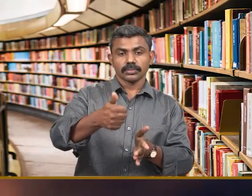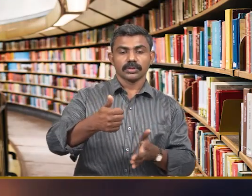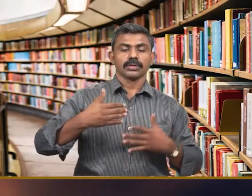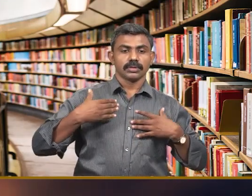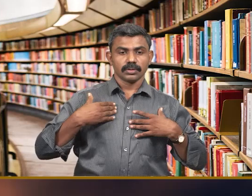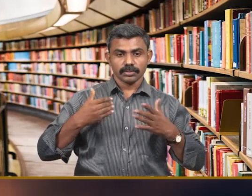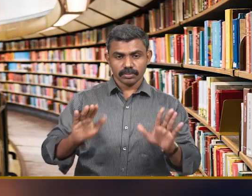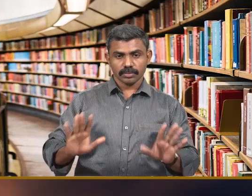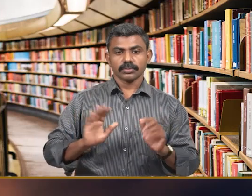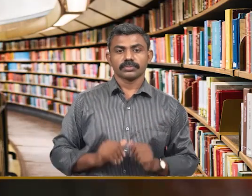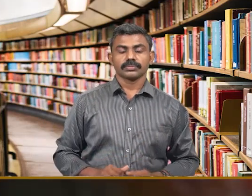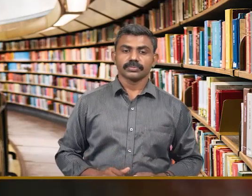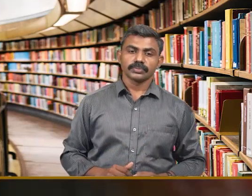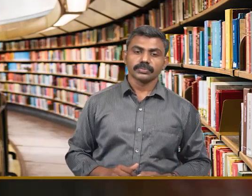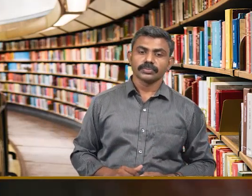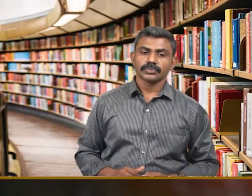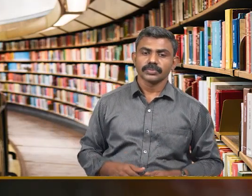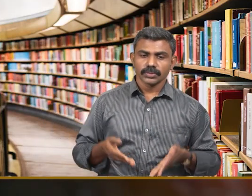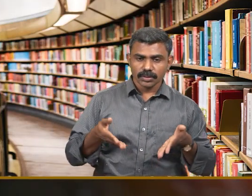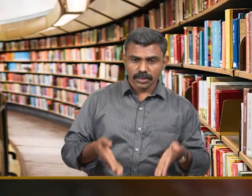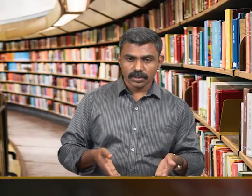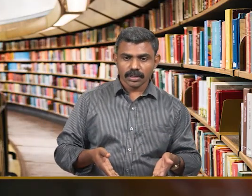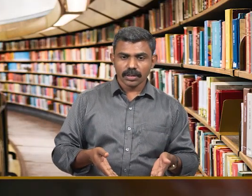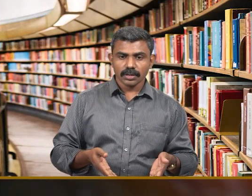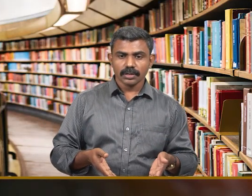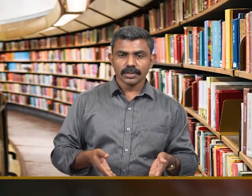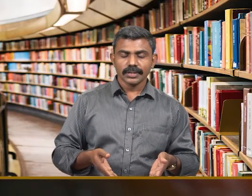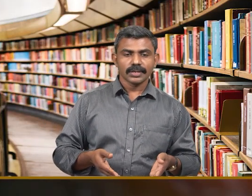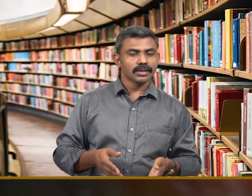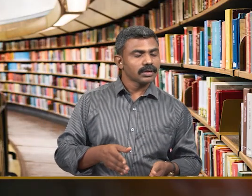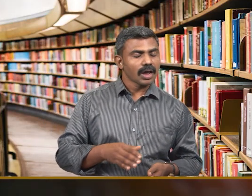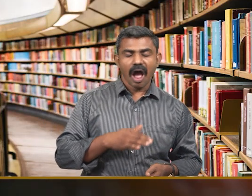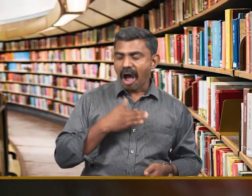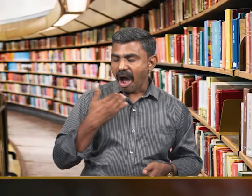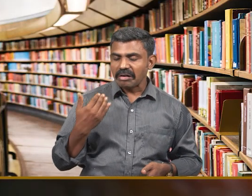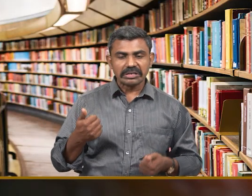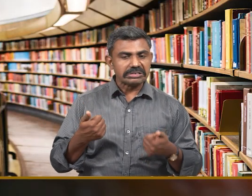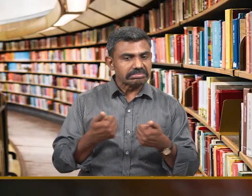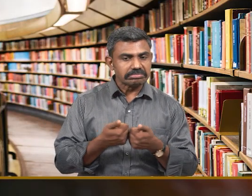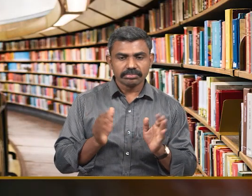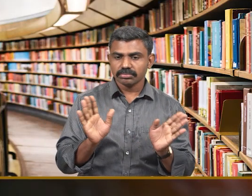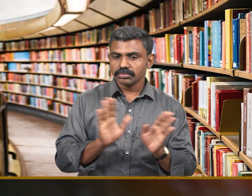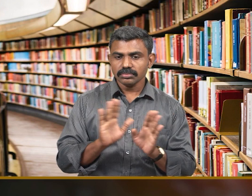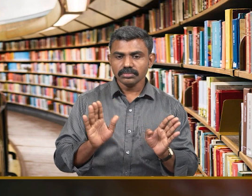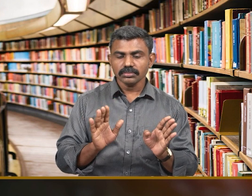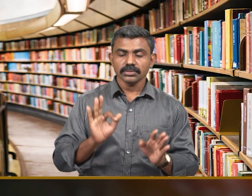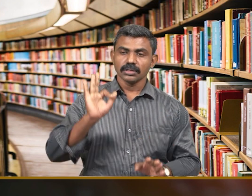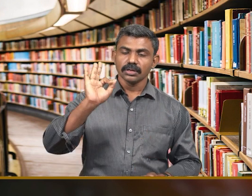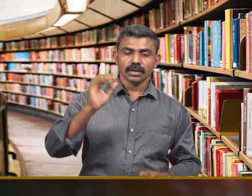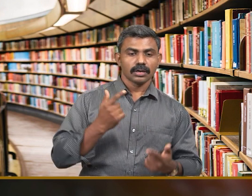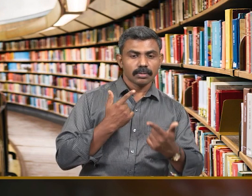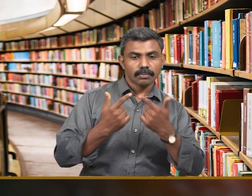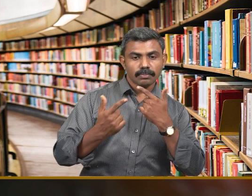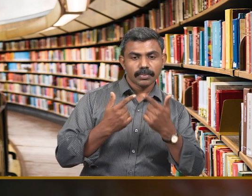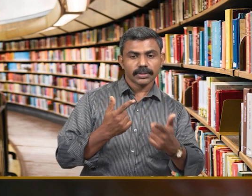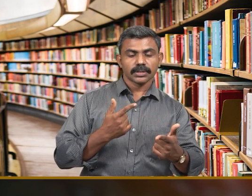அதிபராக முசோலினியை ஏற்றுக்கொள்ளப்படுகிறது. ஸோ இதனால் என்னாகுது, எந்த ரத்தமும் சிந்தலை, புரட்சியும் செய்யலை, தன்னுடைய வலிமை மிக்க